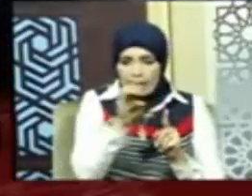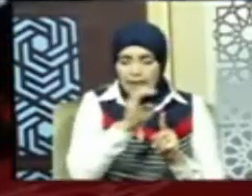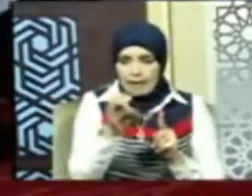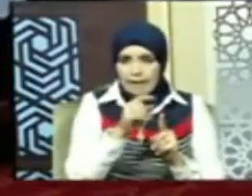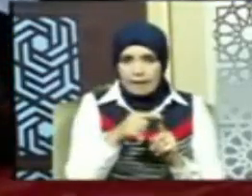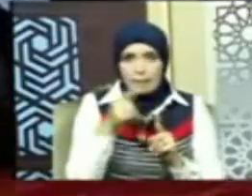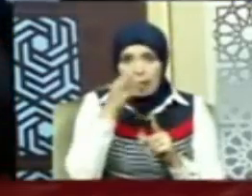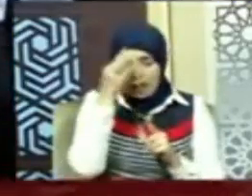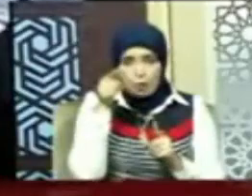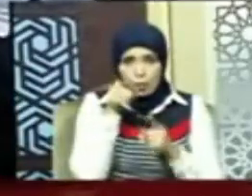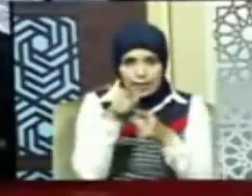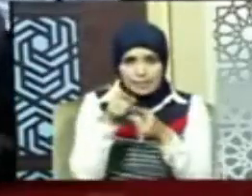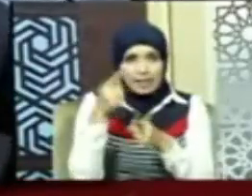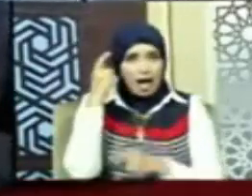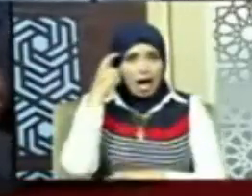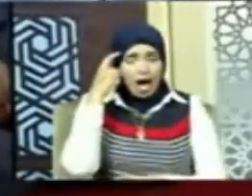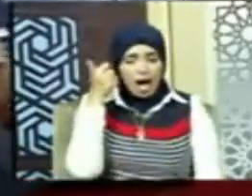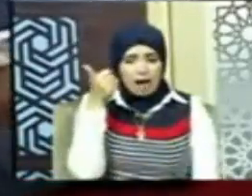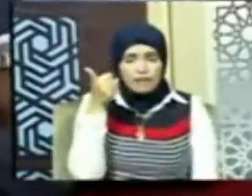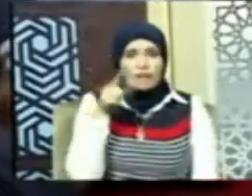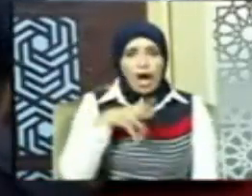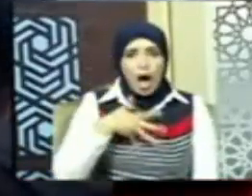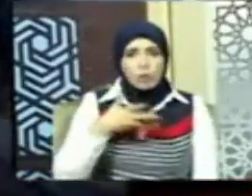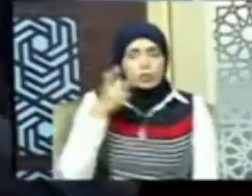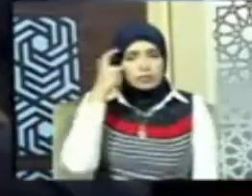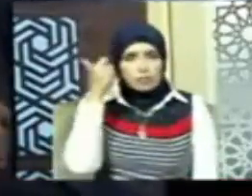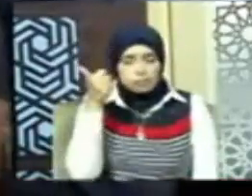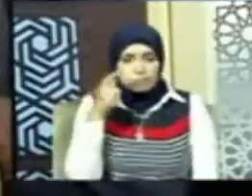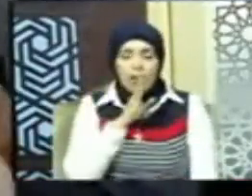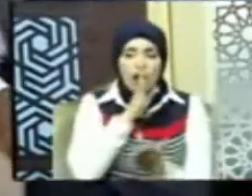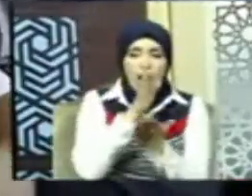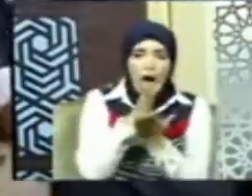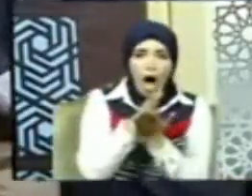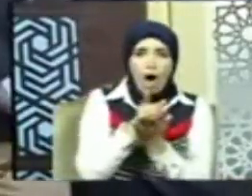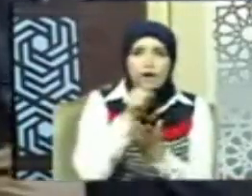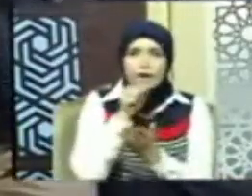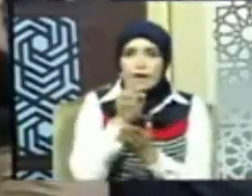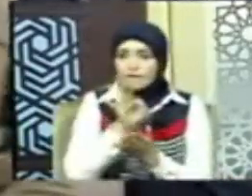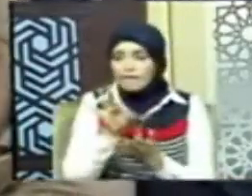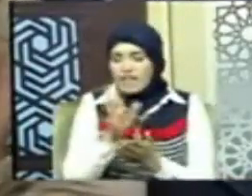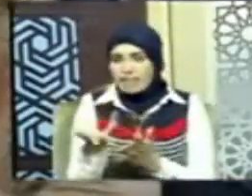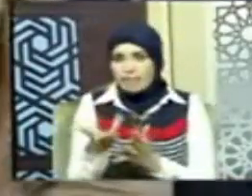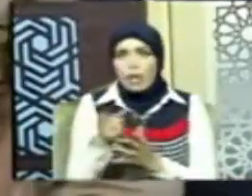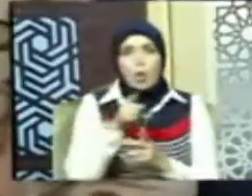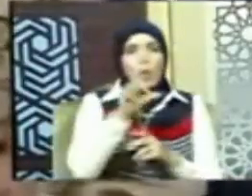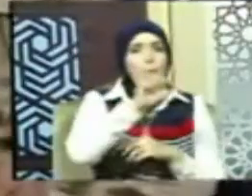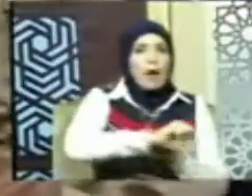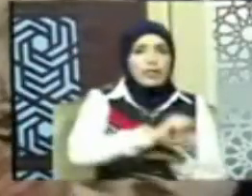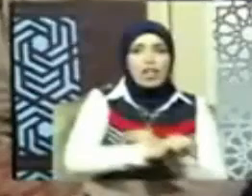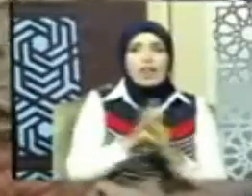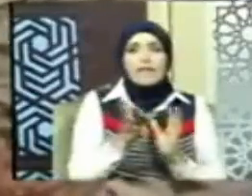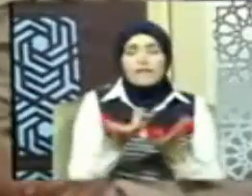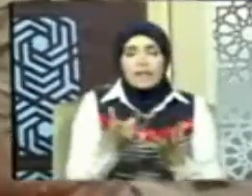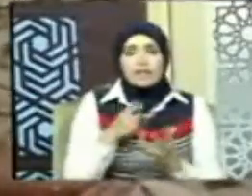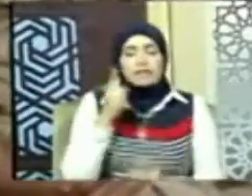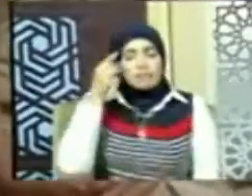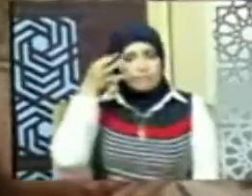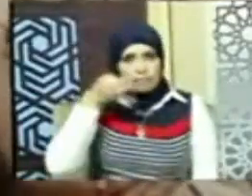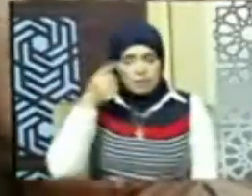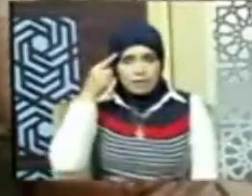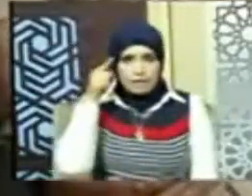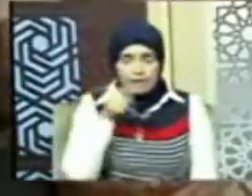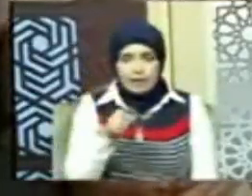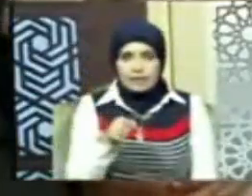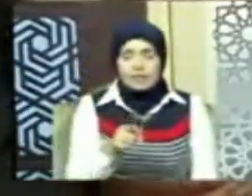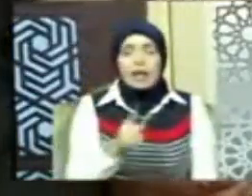أن تعرف المحق من المبطل بفراسة إنسانية وعقلية